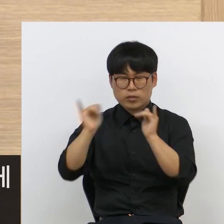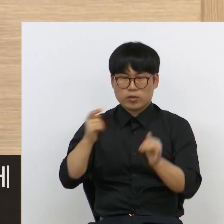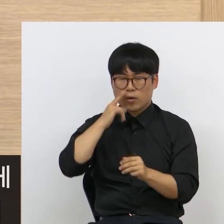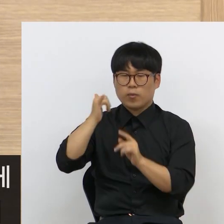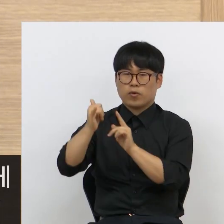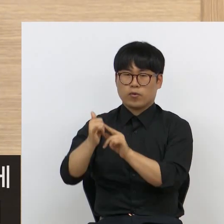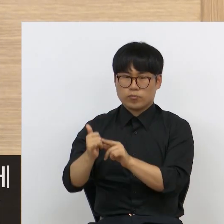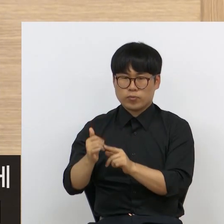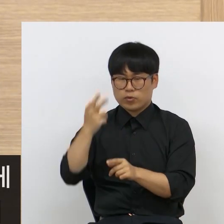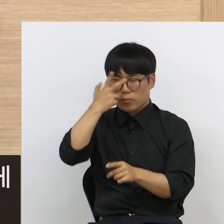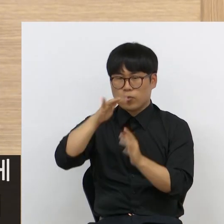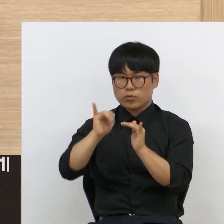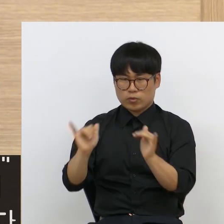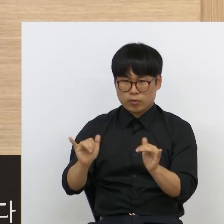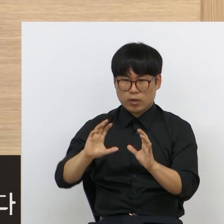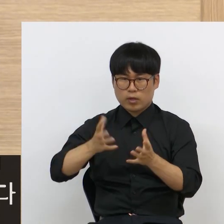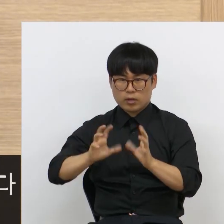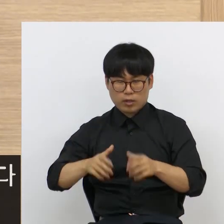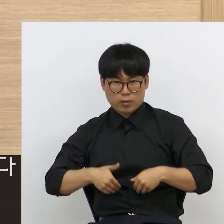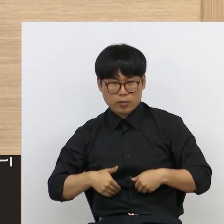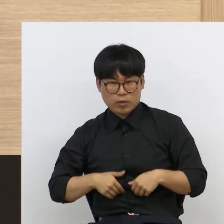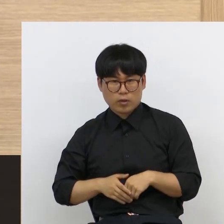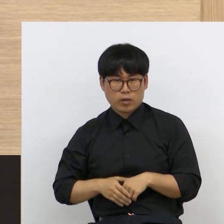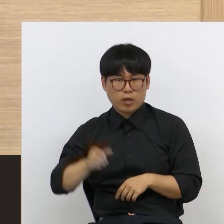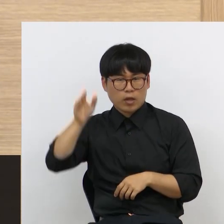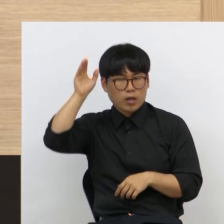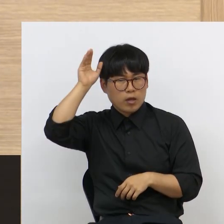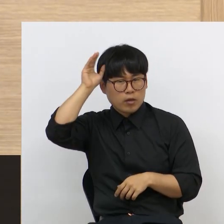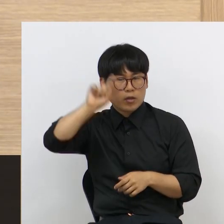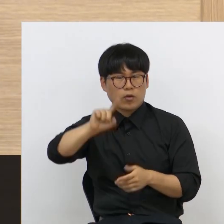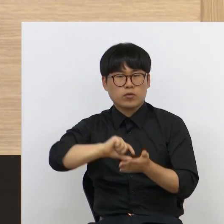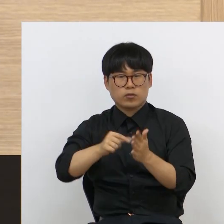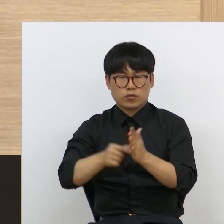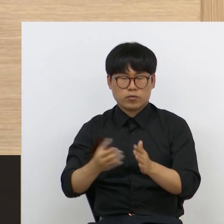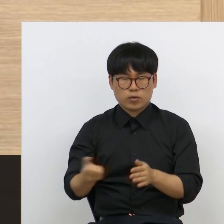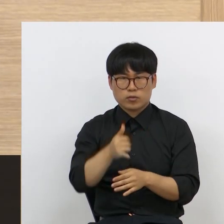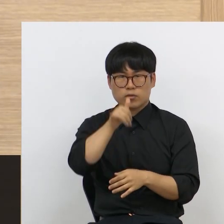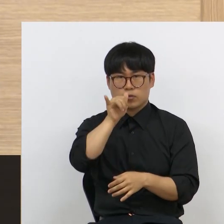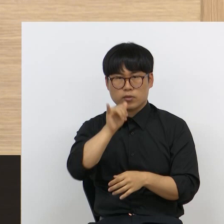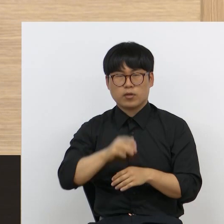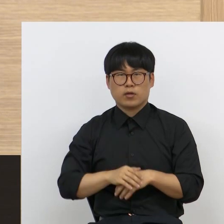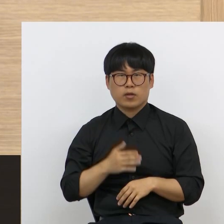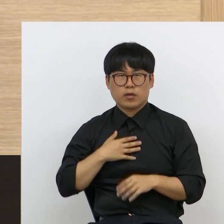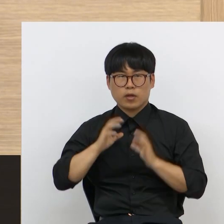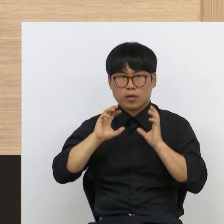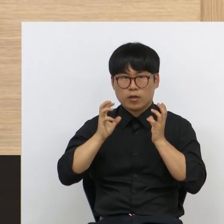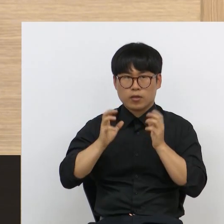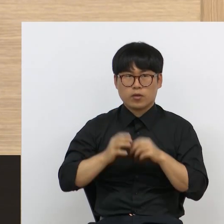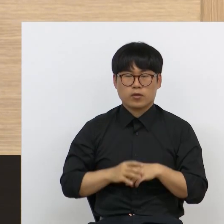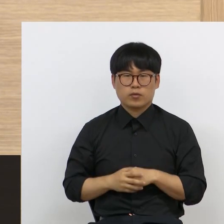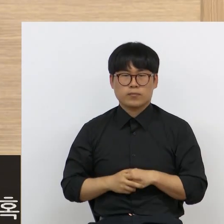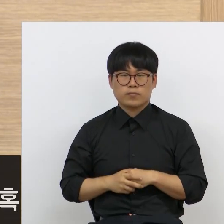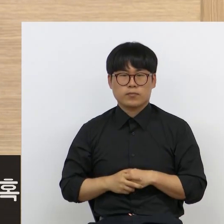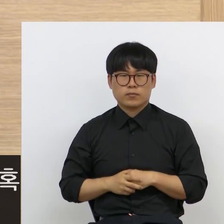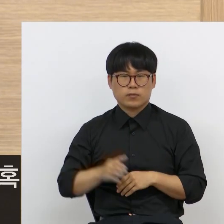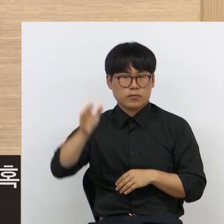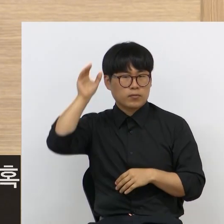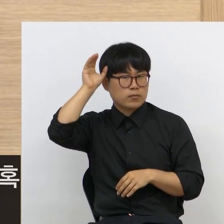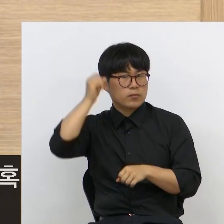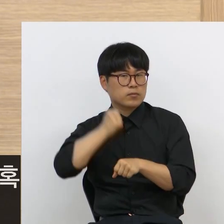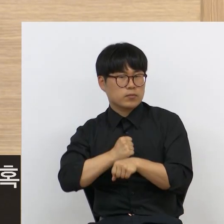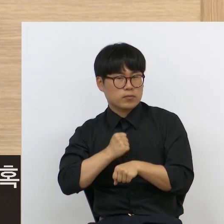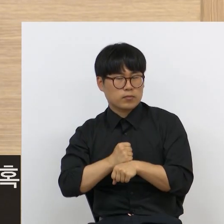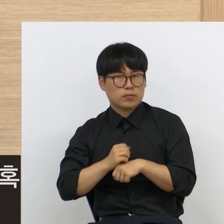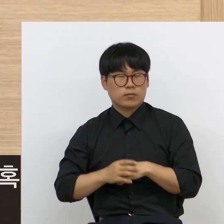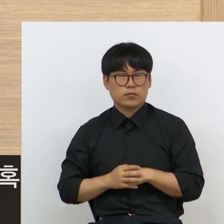됩니다. 그래서 나는 기대치를 어느 정도 가지고 있을 수 있다. 내 아이는 어느 정도를 지금 기대할 것이다 라는